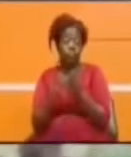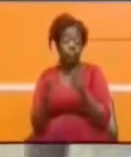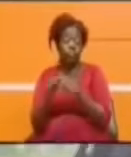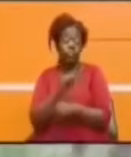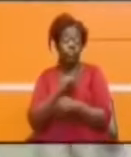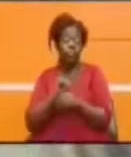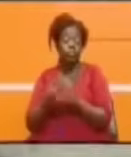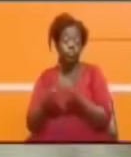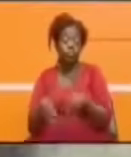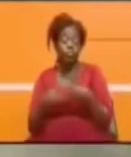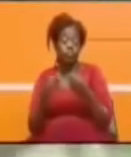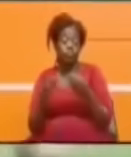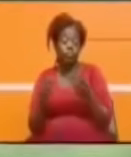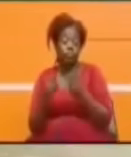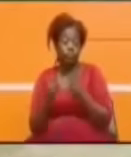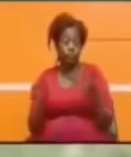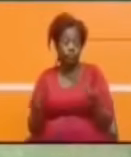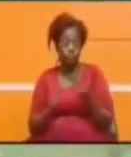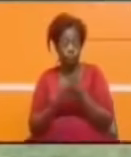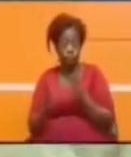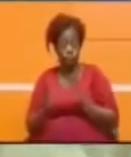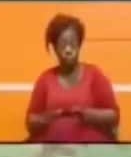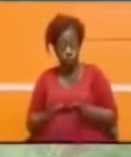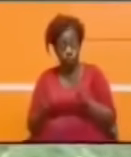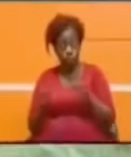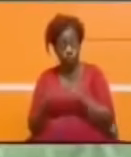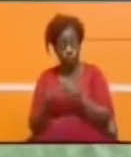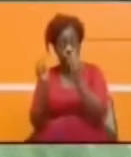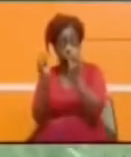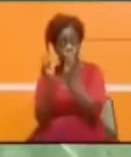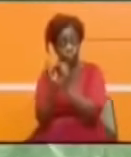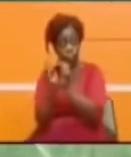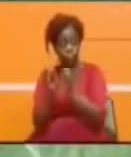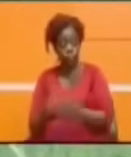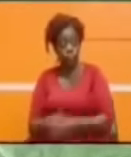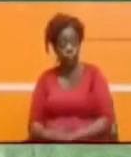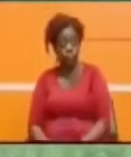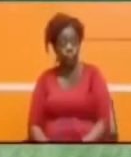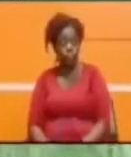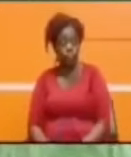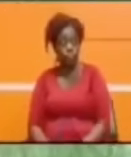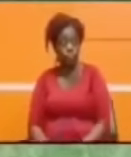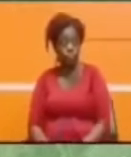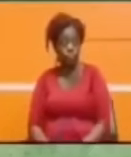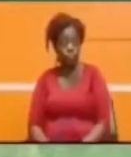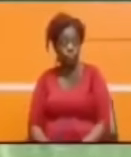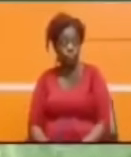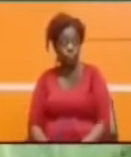okuziwaayo okutuusa lwe bazibaggyeko ku kifuba era ne bakwatibwa.